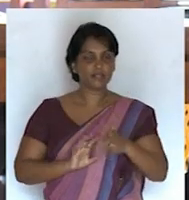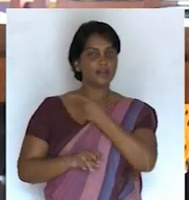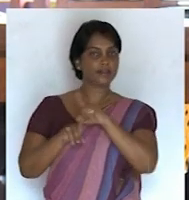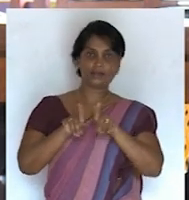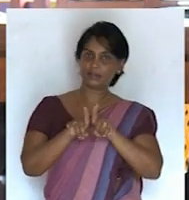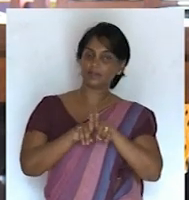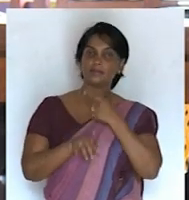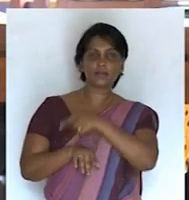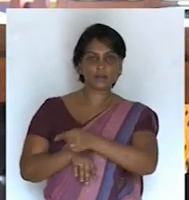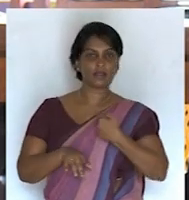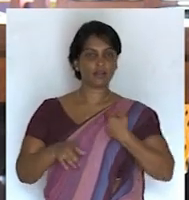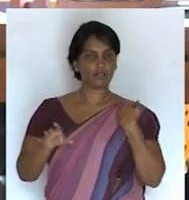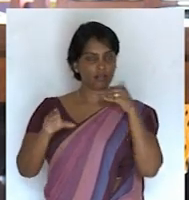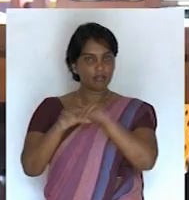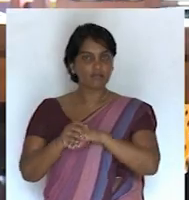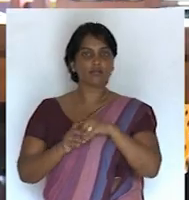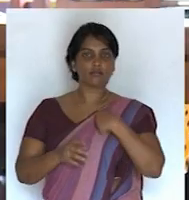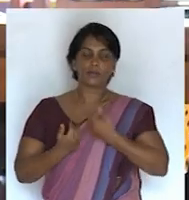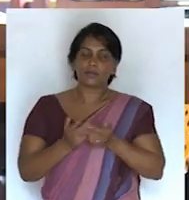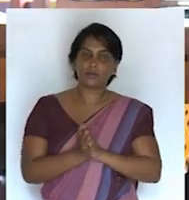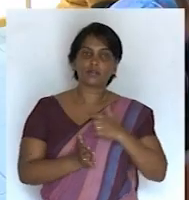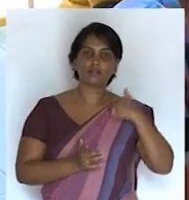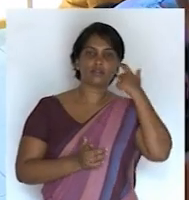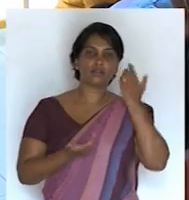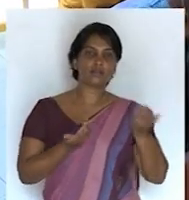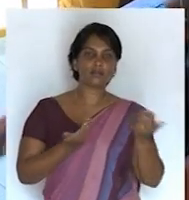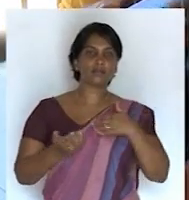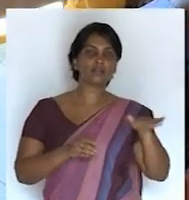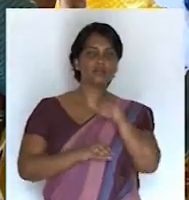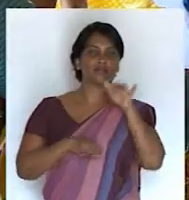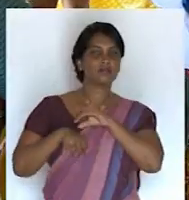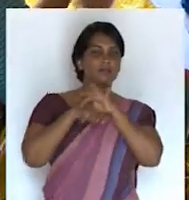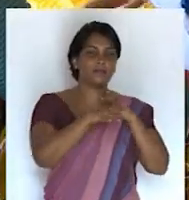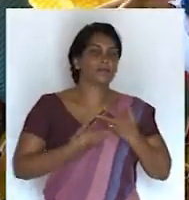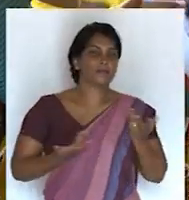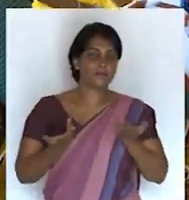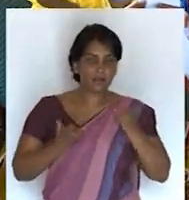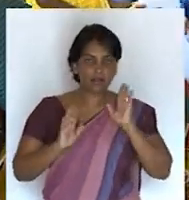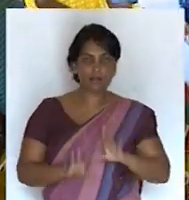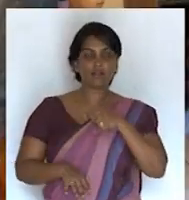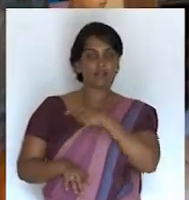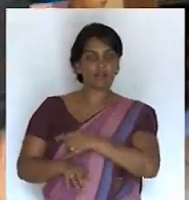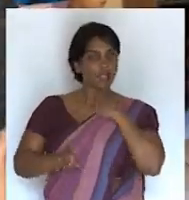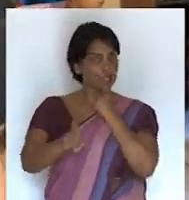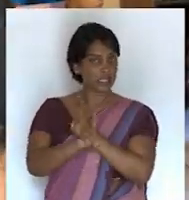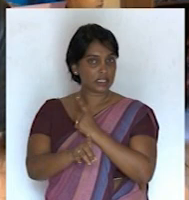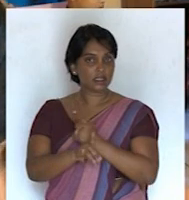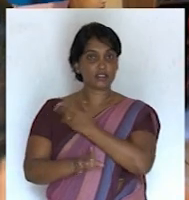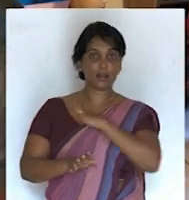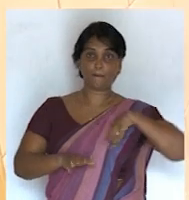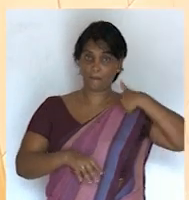එතකොට මෙතනින් එනකොට ඇත්තටම මං හිතන් හිටියේ මගේ බබාව සමාජයට දාන්න බැරි වෙයි කියලා. මෙතනින් ගුරුවරුන්ගෙන්